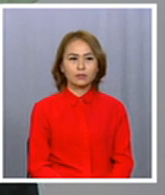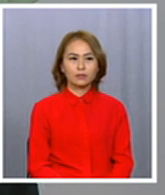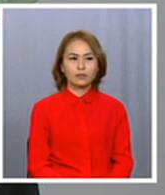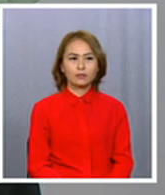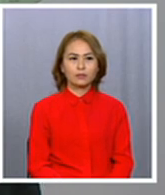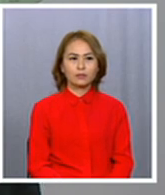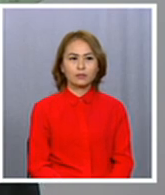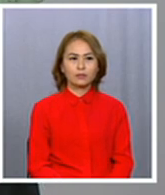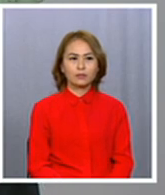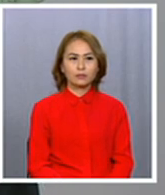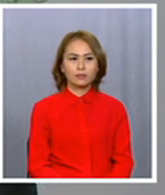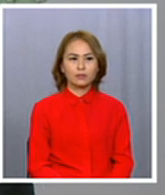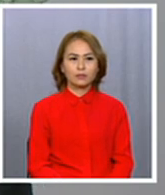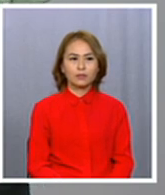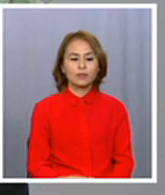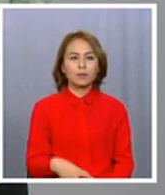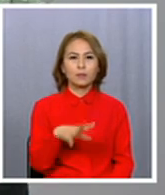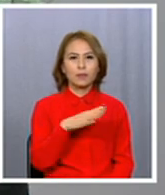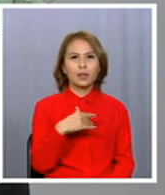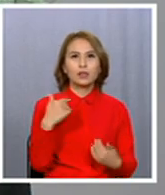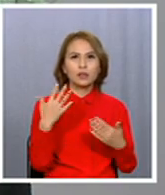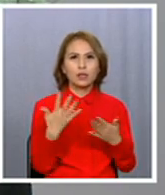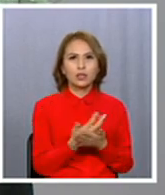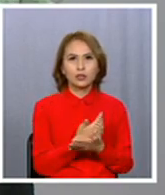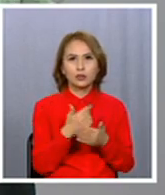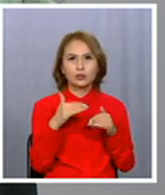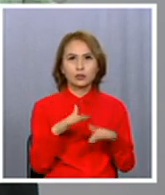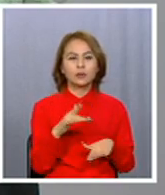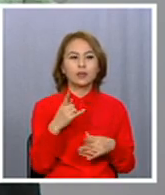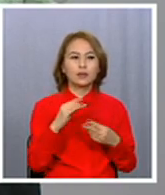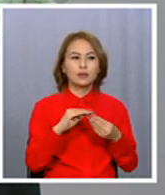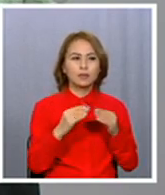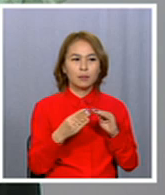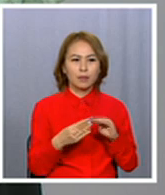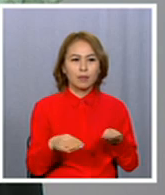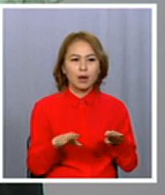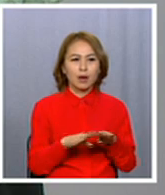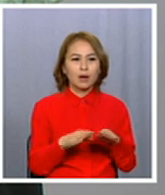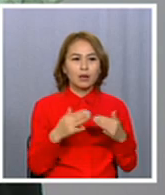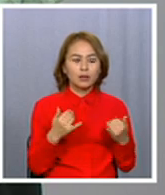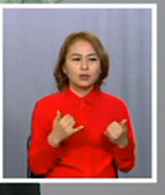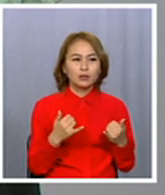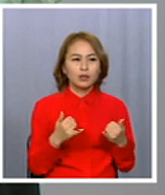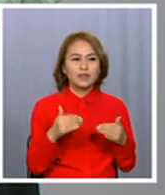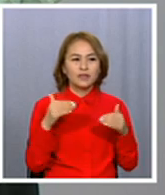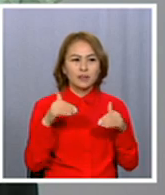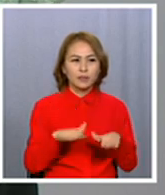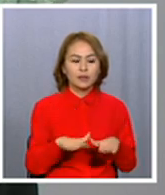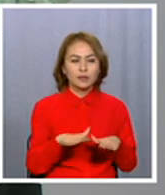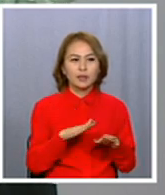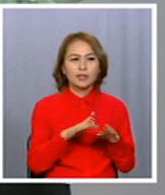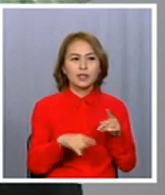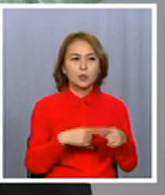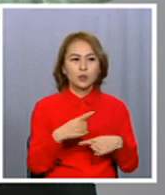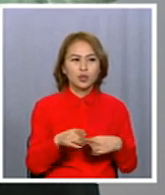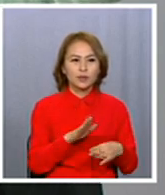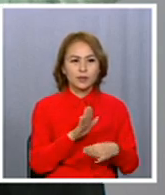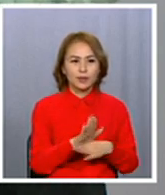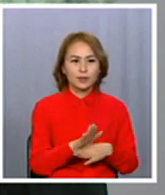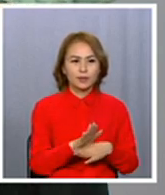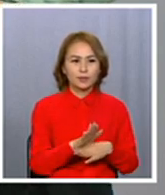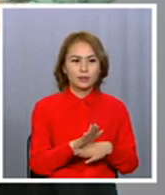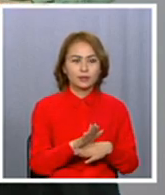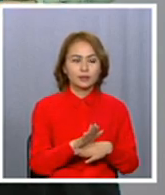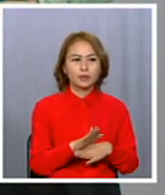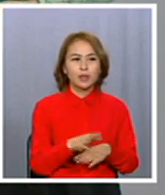Хорошо, мы нашли решение для одной из проблем. А теперь выполняем задание дальше. Посмотрите,